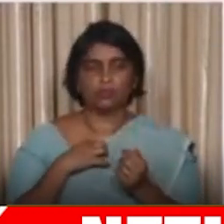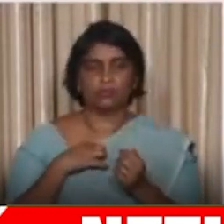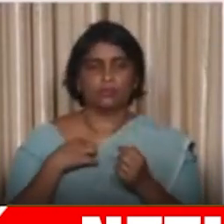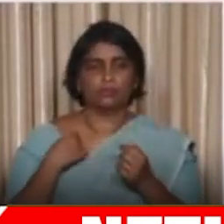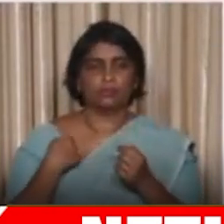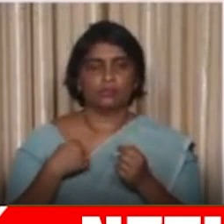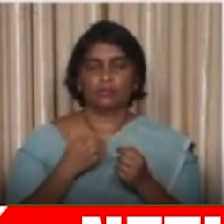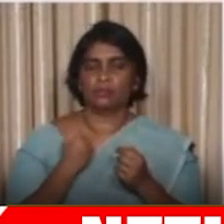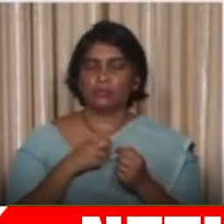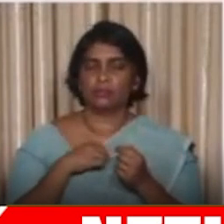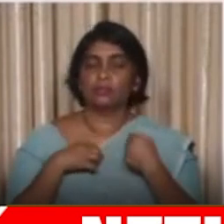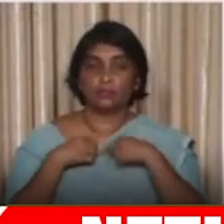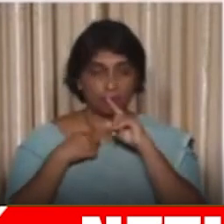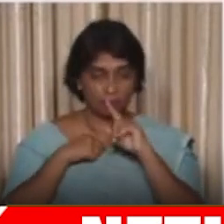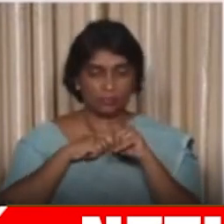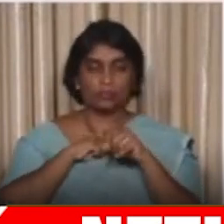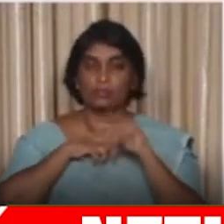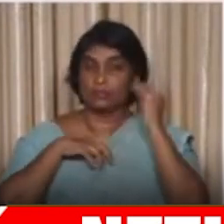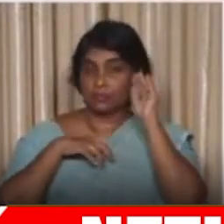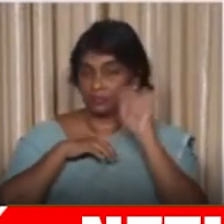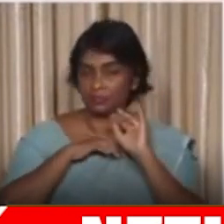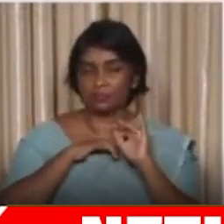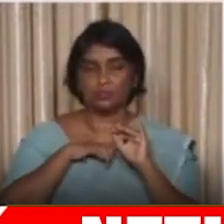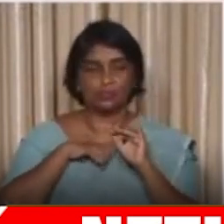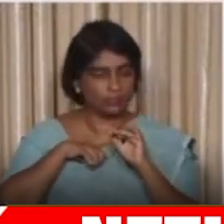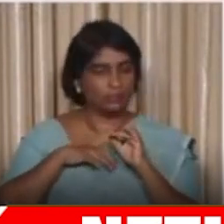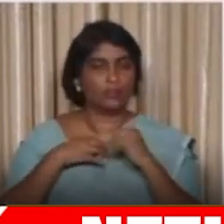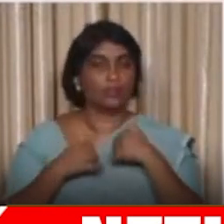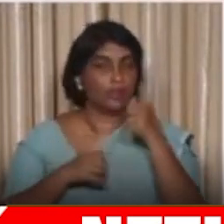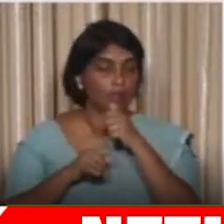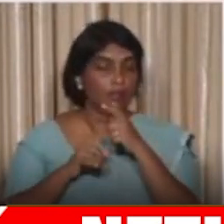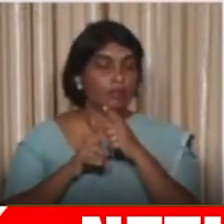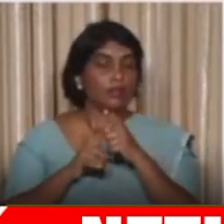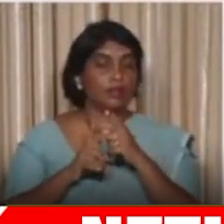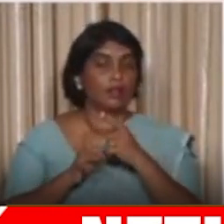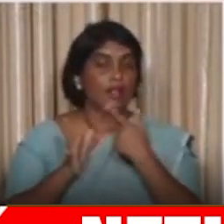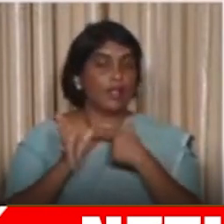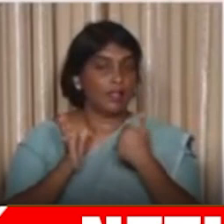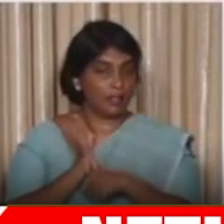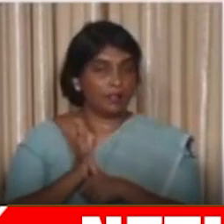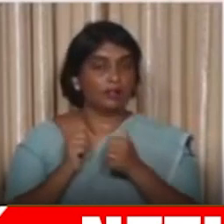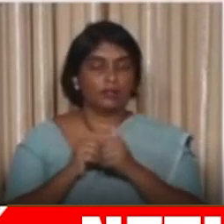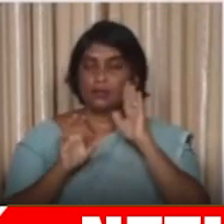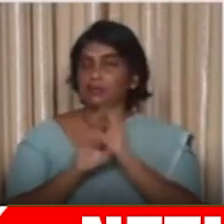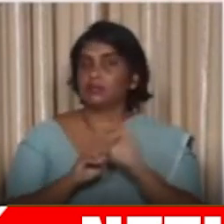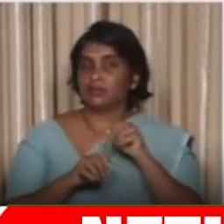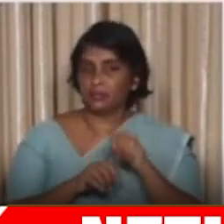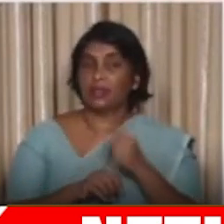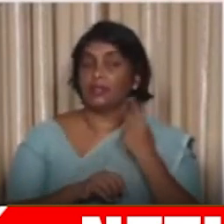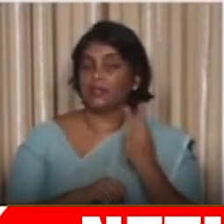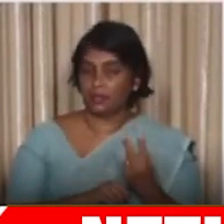මම කියන්න ඕන මේ නිවේදන සුරාබදු ආඥාපනතේ අර්ථයේ නිවේදන